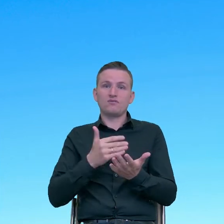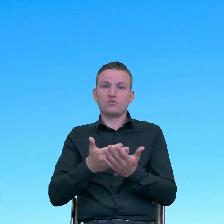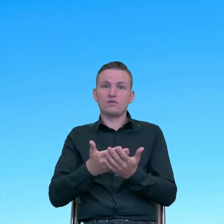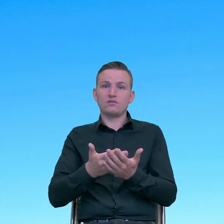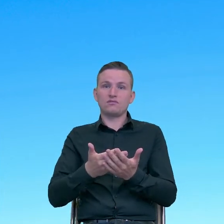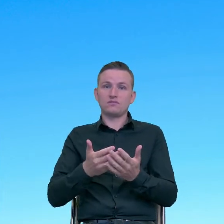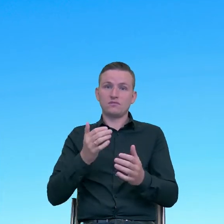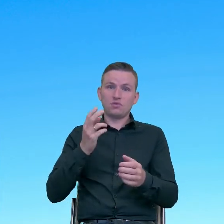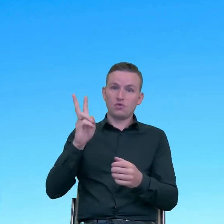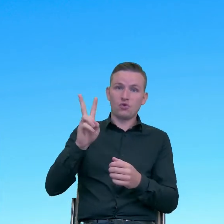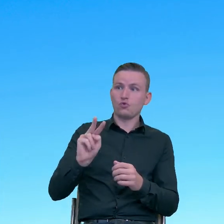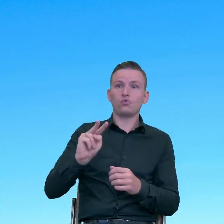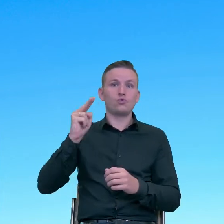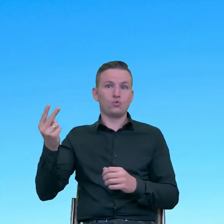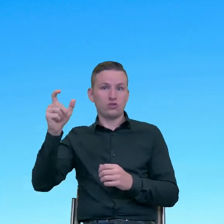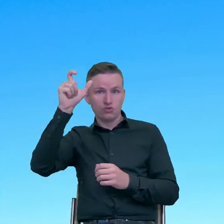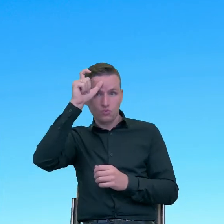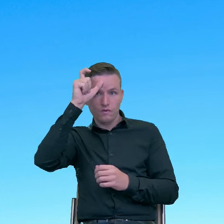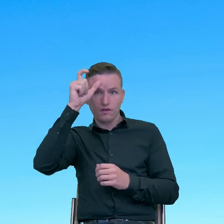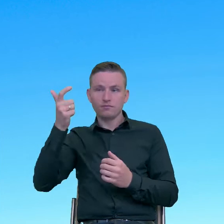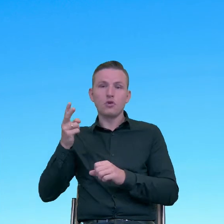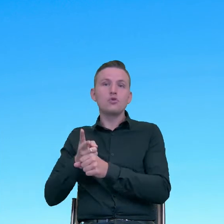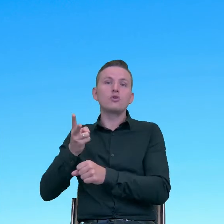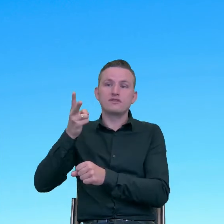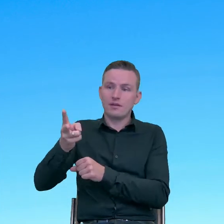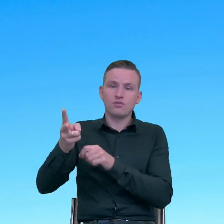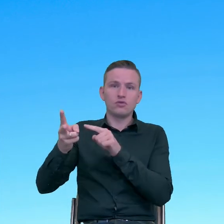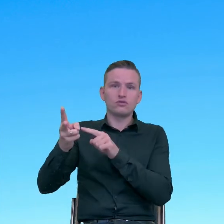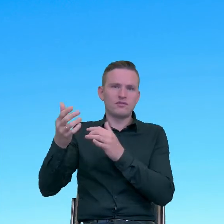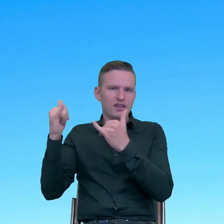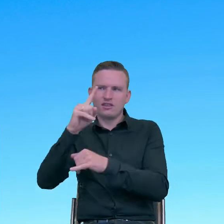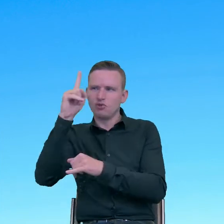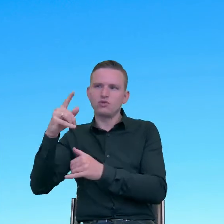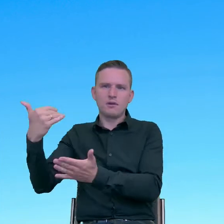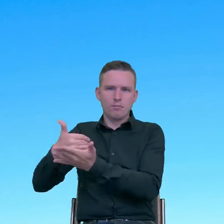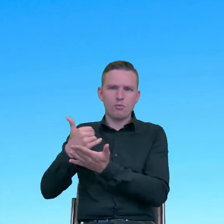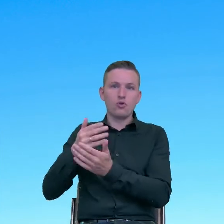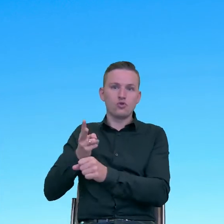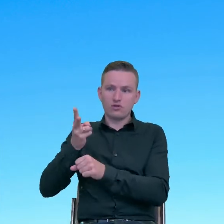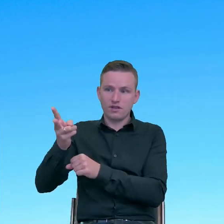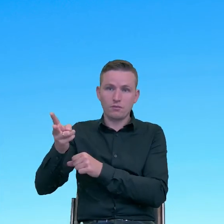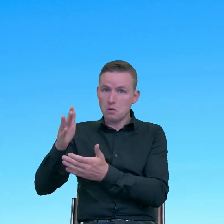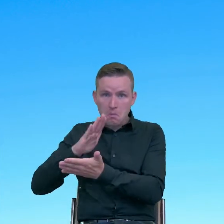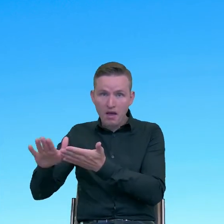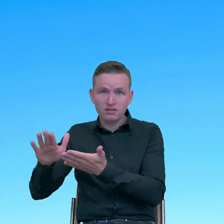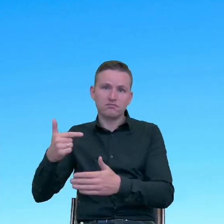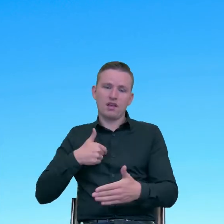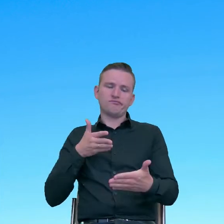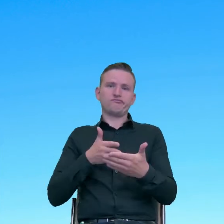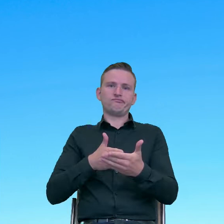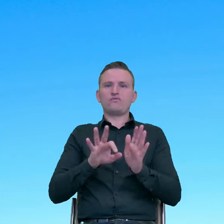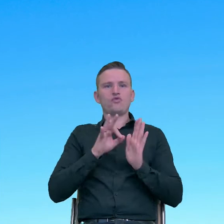państwem, gdyby właśnie nie ta dostępność, która była możliwa dzięki innym ludziom. dzięki takim ludziom, którzy nie widzieli we mnie osoby